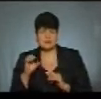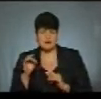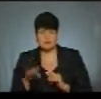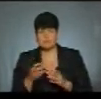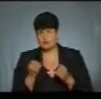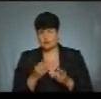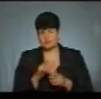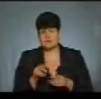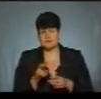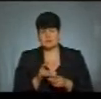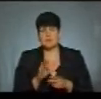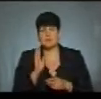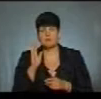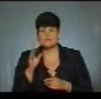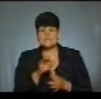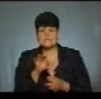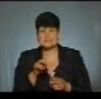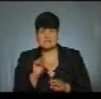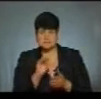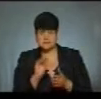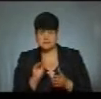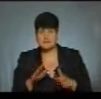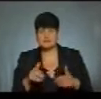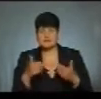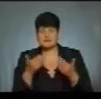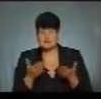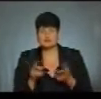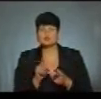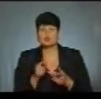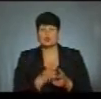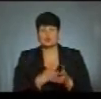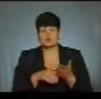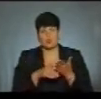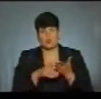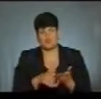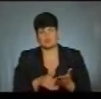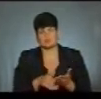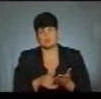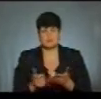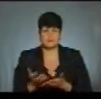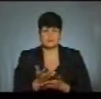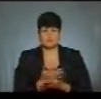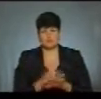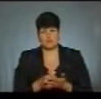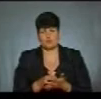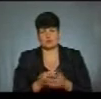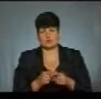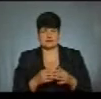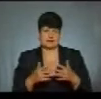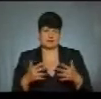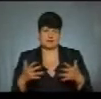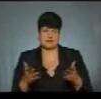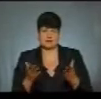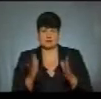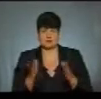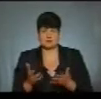Просто задаєте пошук «Майбутнє сиріт» і пишете, звертаєтеся, що хочете допомогти у зборі даних речей, які